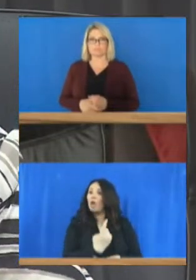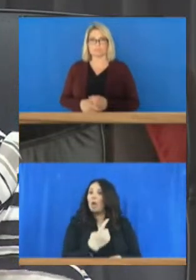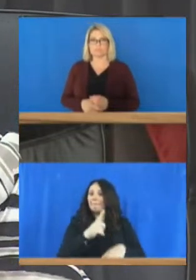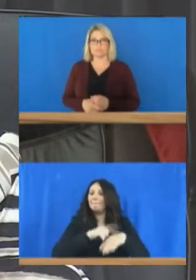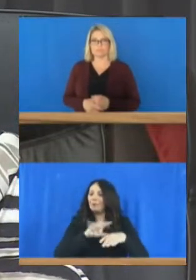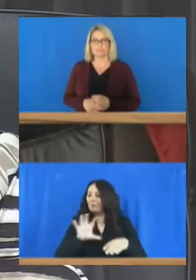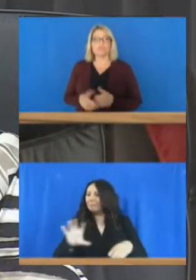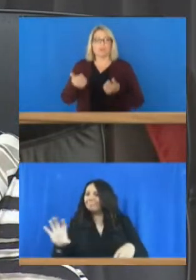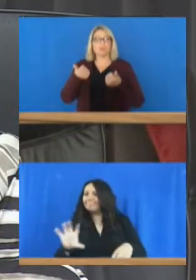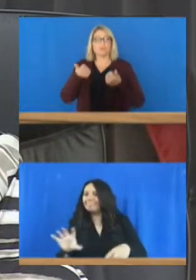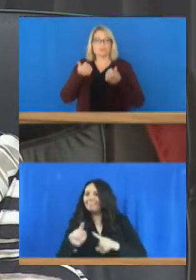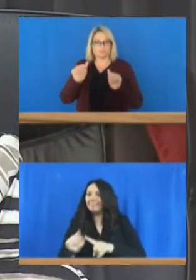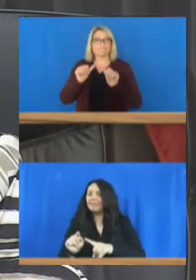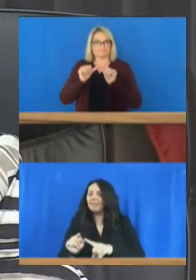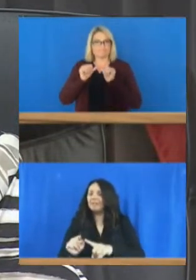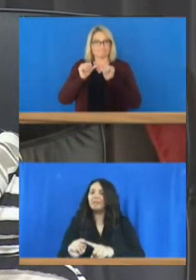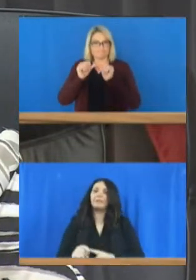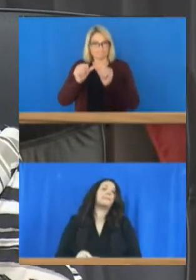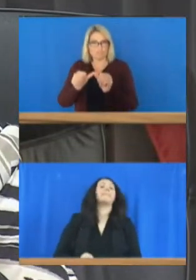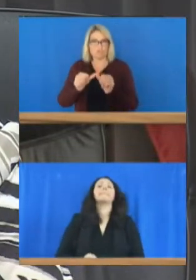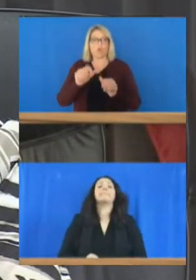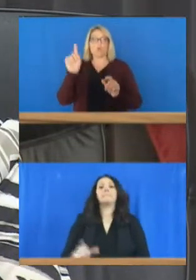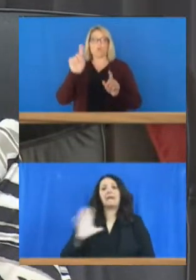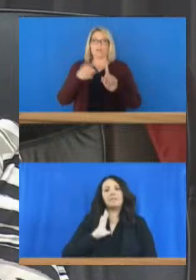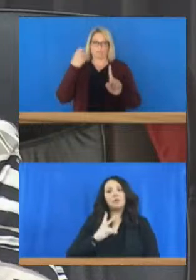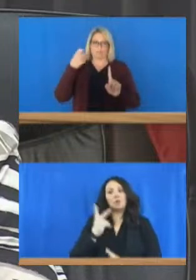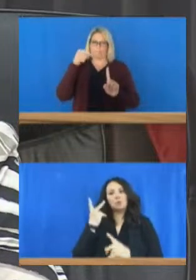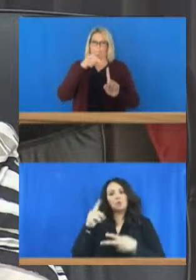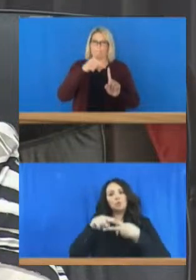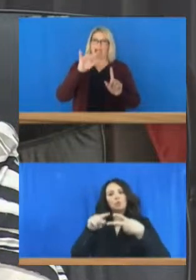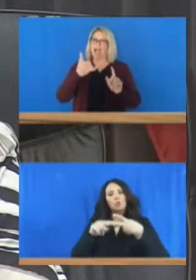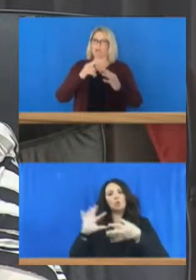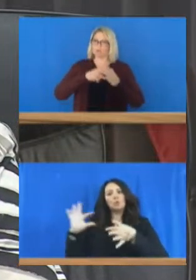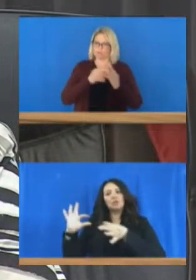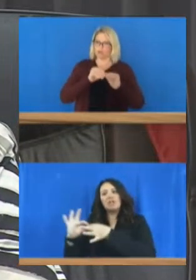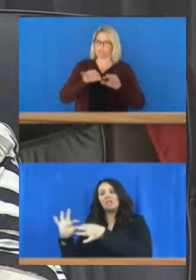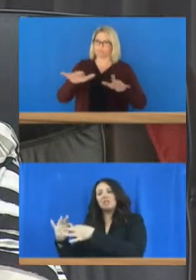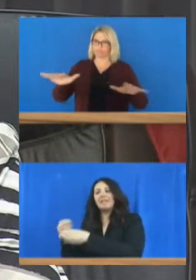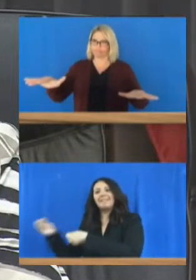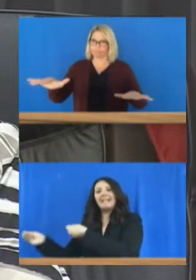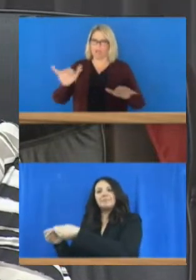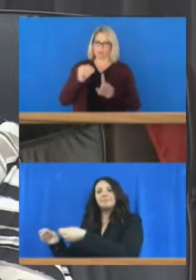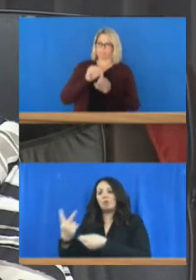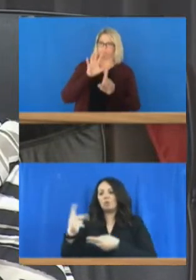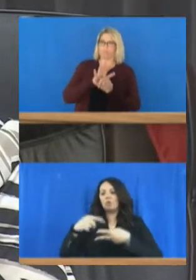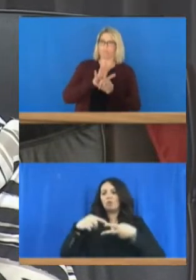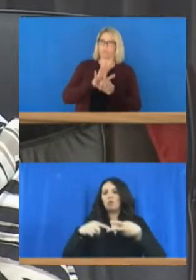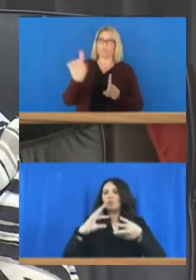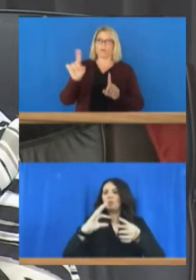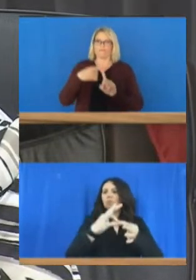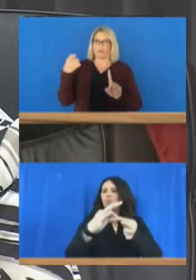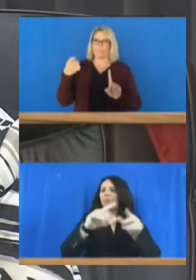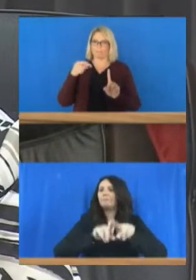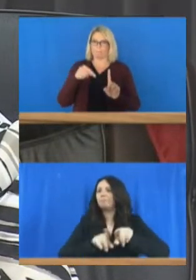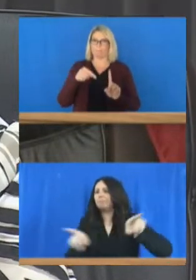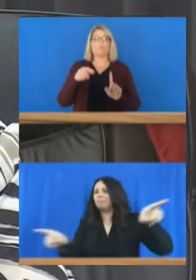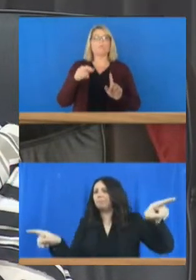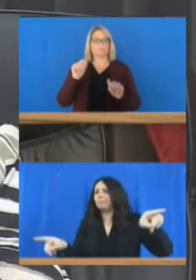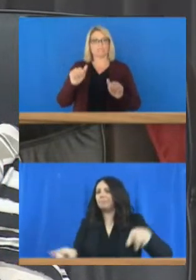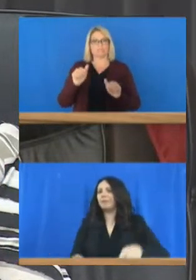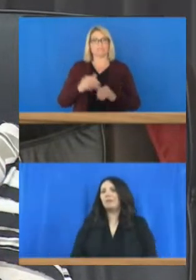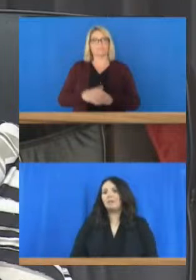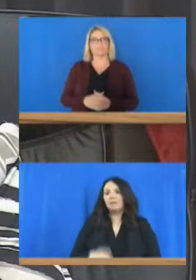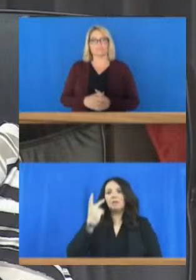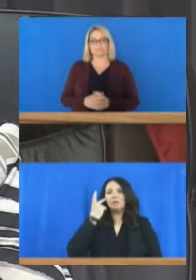plus que 100 cas en Nouvelle-Écosse. Nous aussi, au Nouveau-Brunswick, on a seulement une dizaine de cas chaque